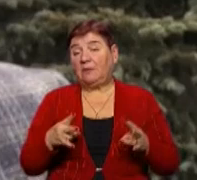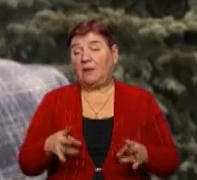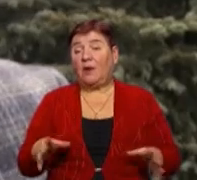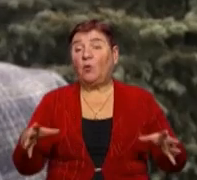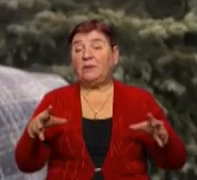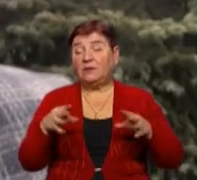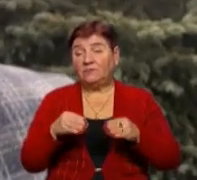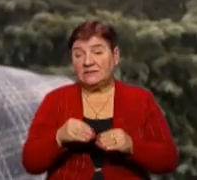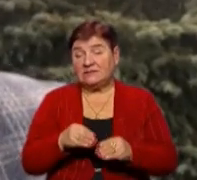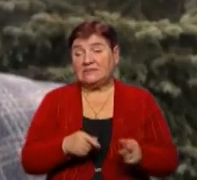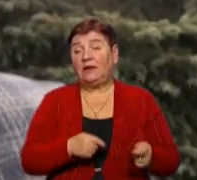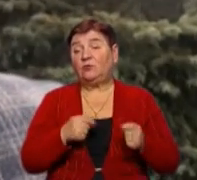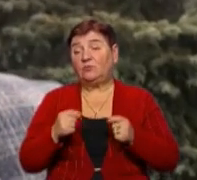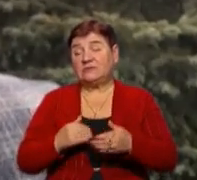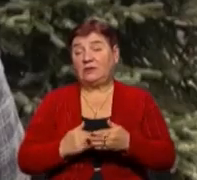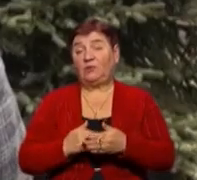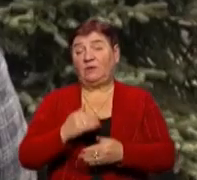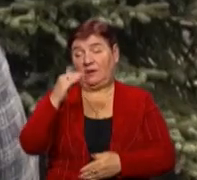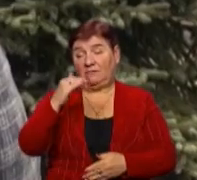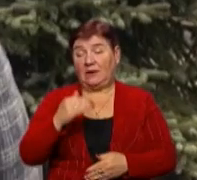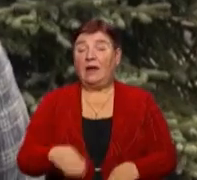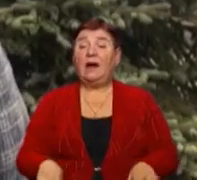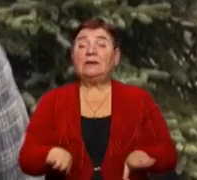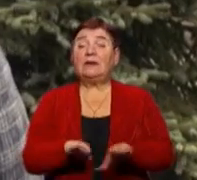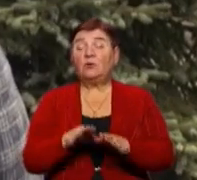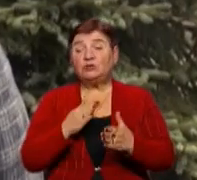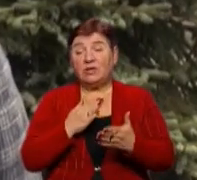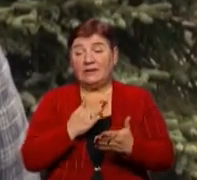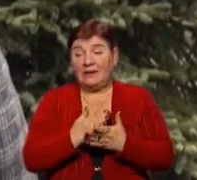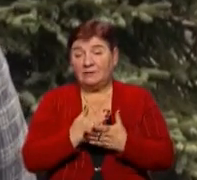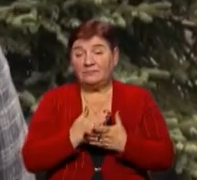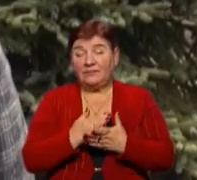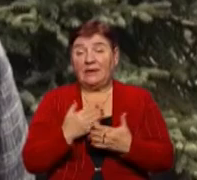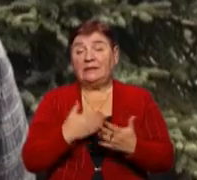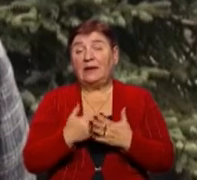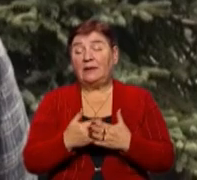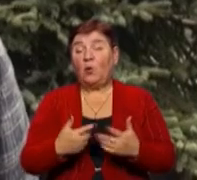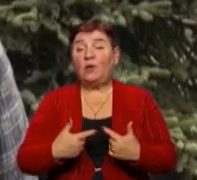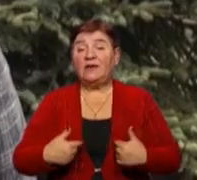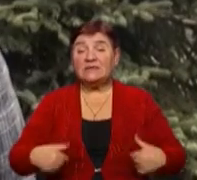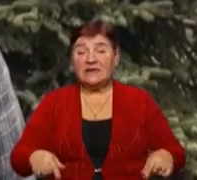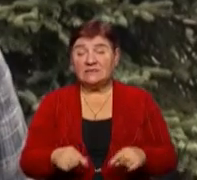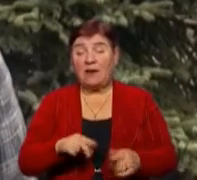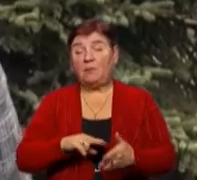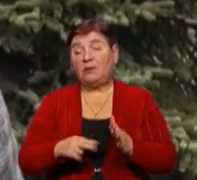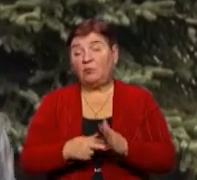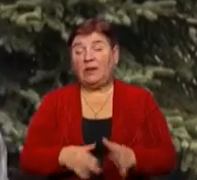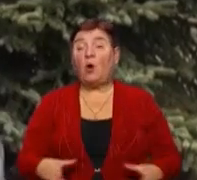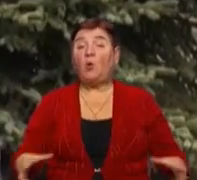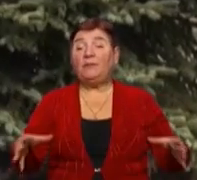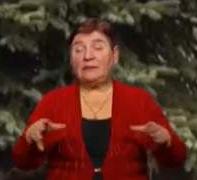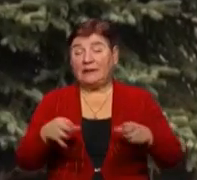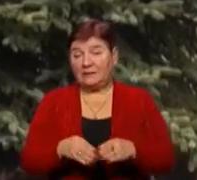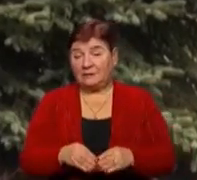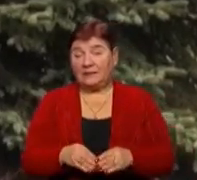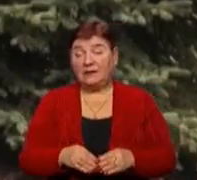і доносити це дійсно до верхівок. Також ще позитивом це, що дана організація також планує об'єднати ще